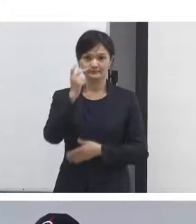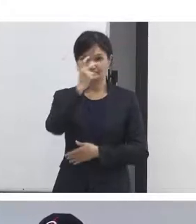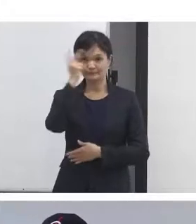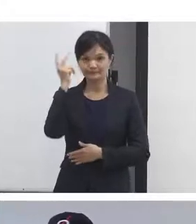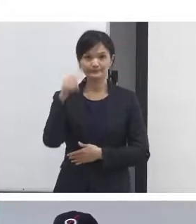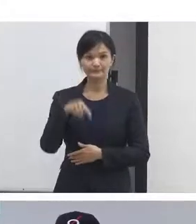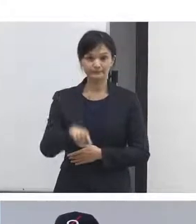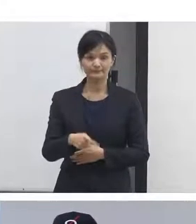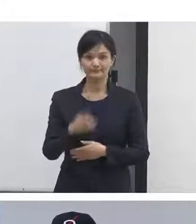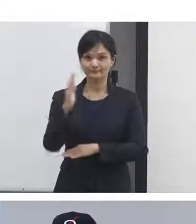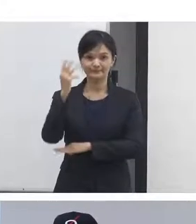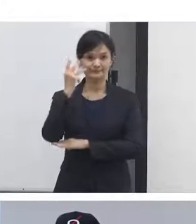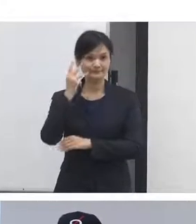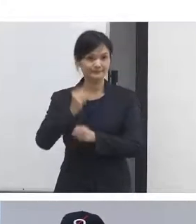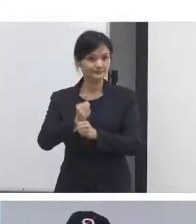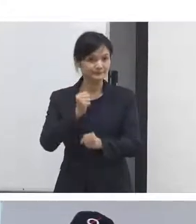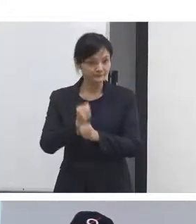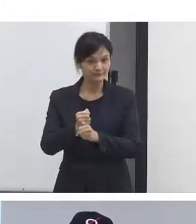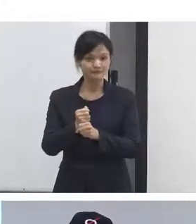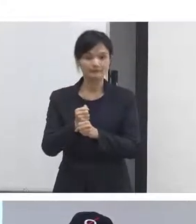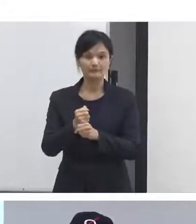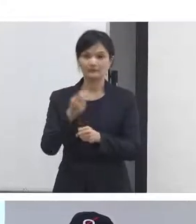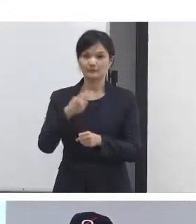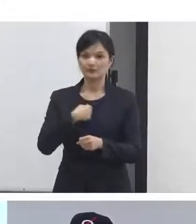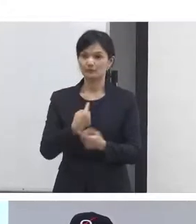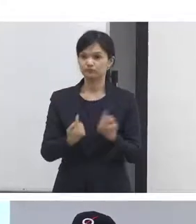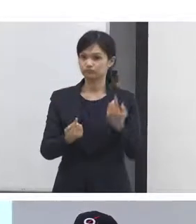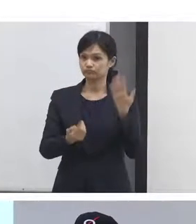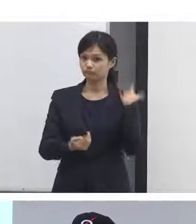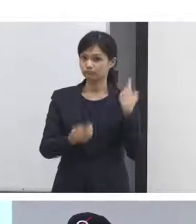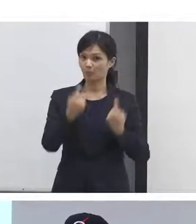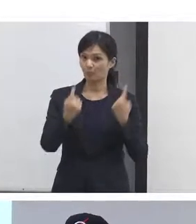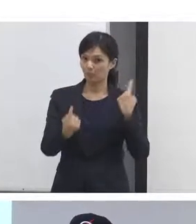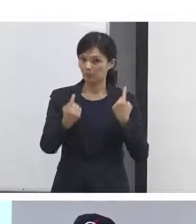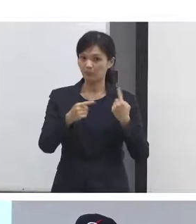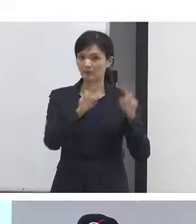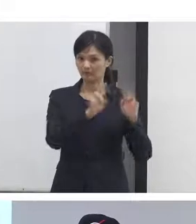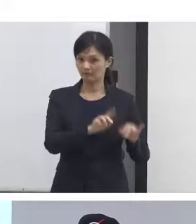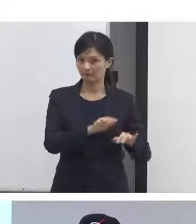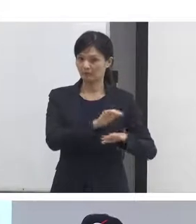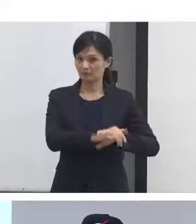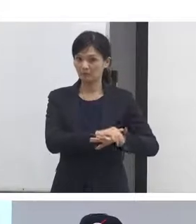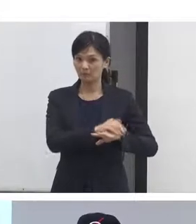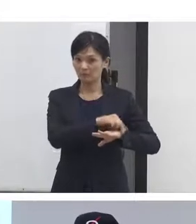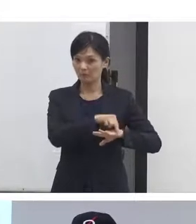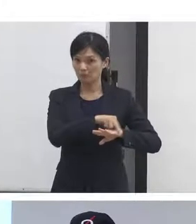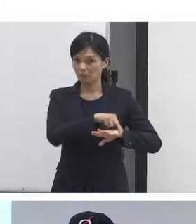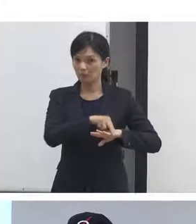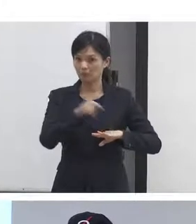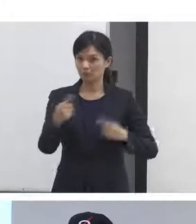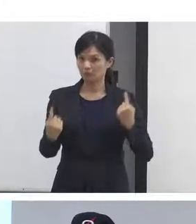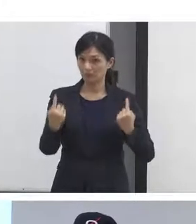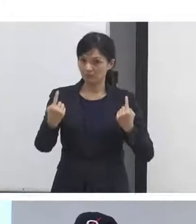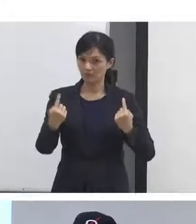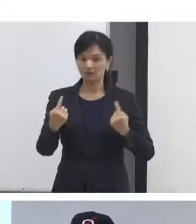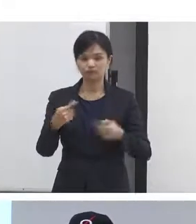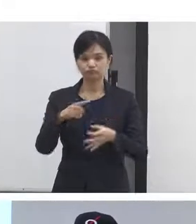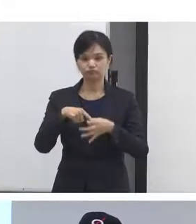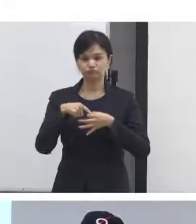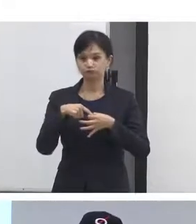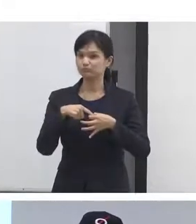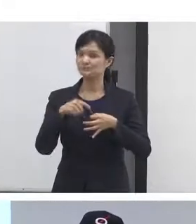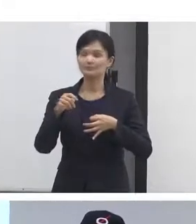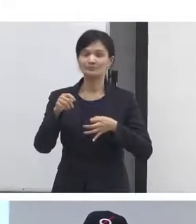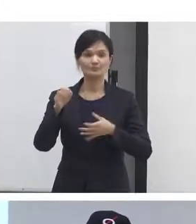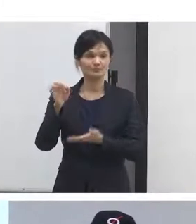这样一个政治工作，其实对比我们过去在做城市开发的部分，它在整个的收入还是会有点很大的落